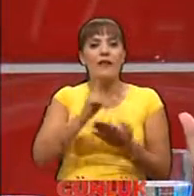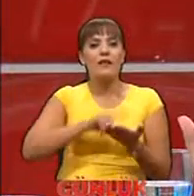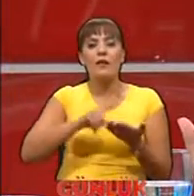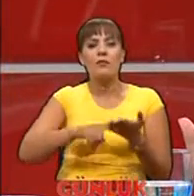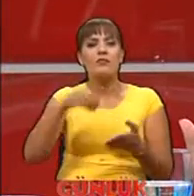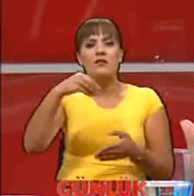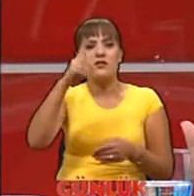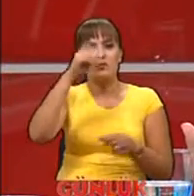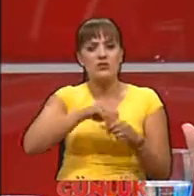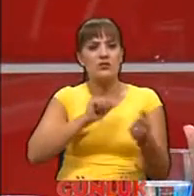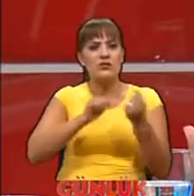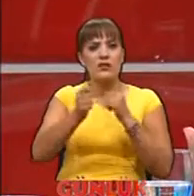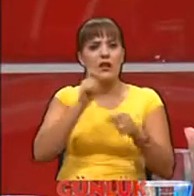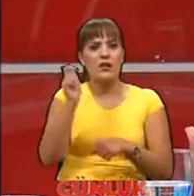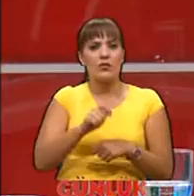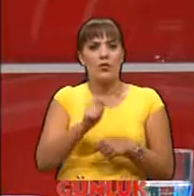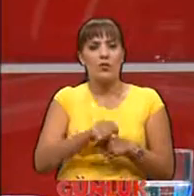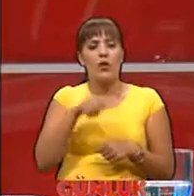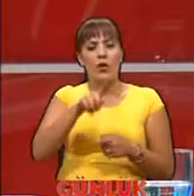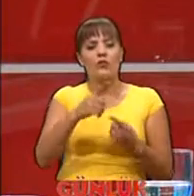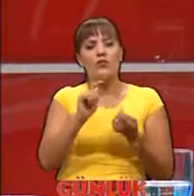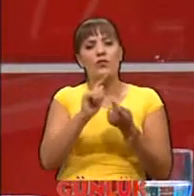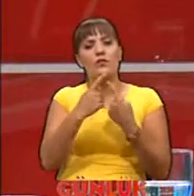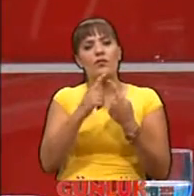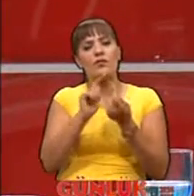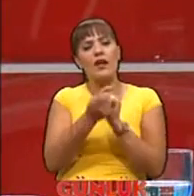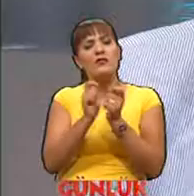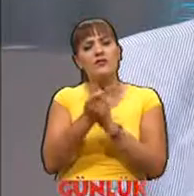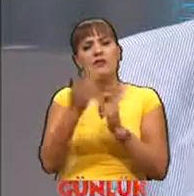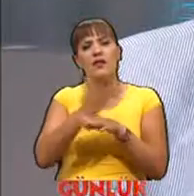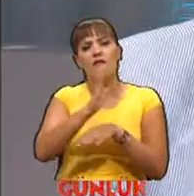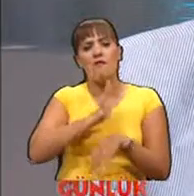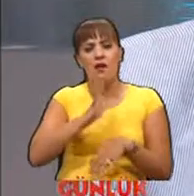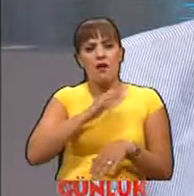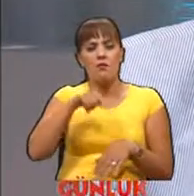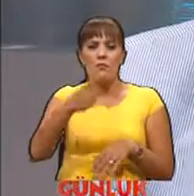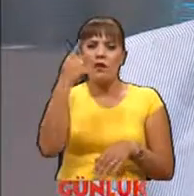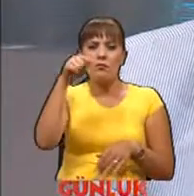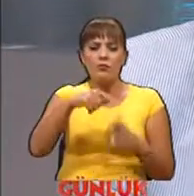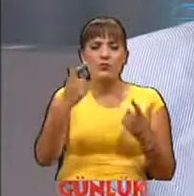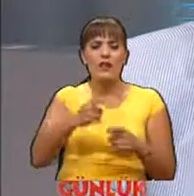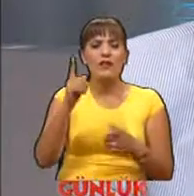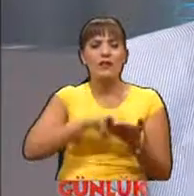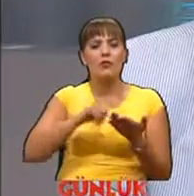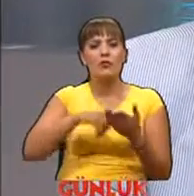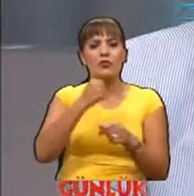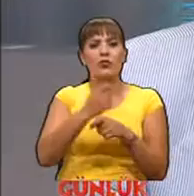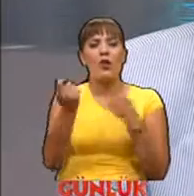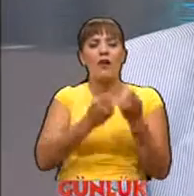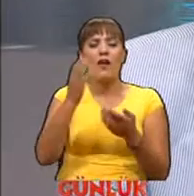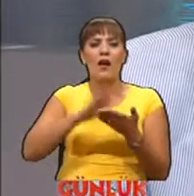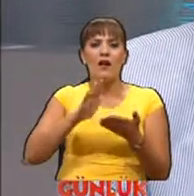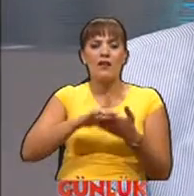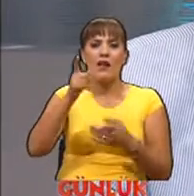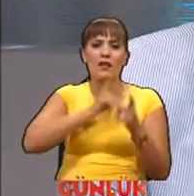tapu satış için ısrar ediyor? Efendim onun değişik belki nedenleri var. Belki burada tapuda görevli arkadaşların da kusuru